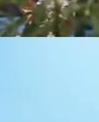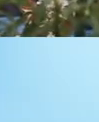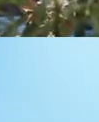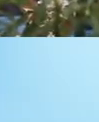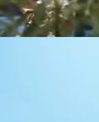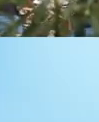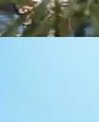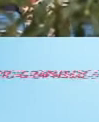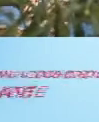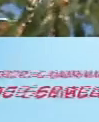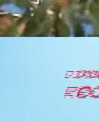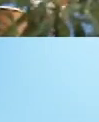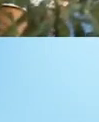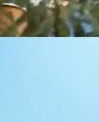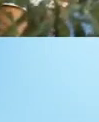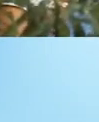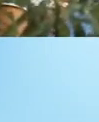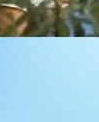Thank you.